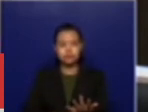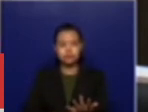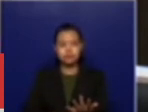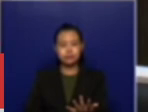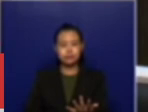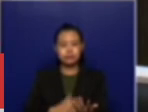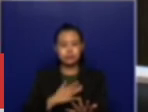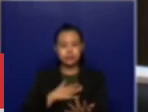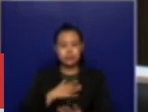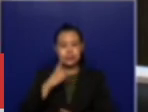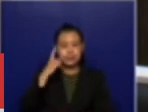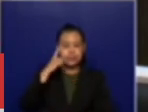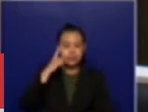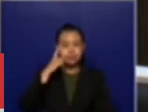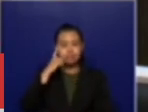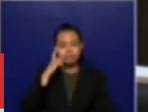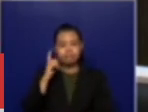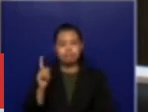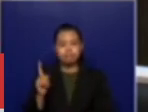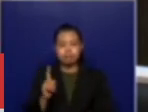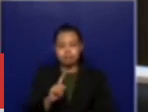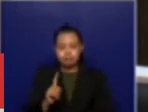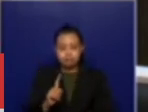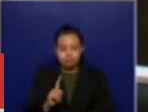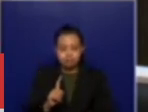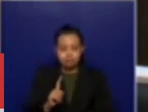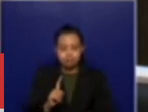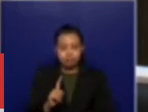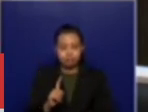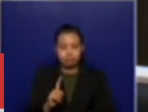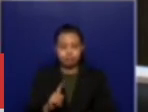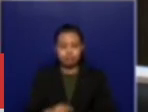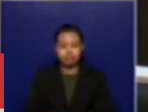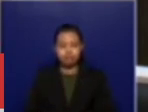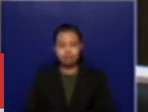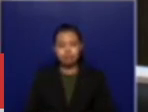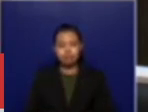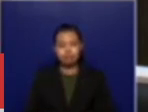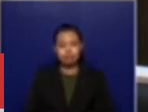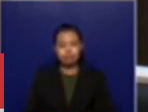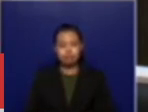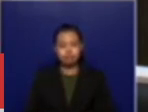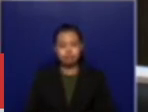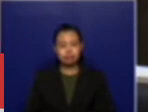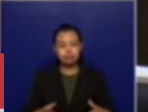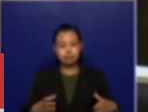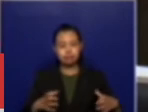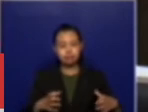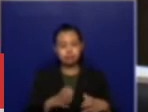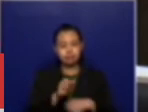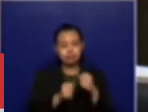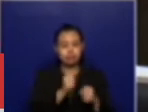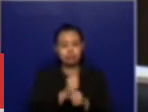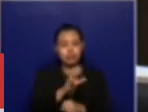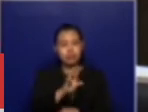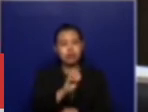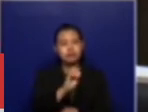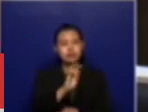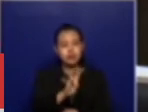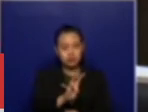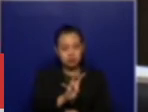ชื่อว่าเกิดจากการสืบทอดอำนาจครับของหัวหน้าคณะปฏิวัติในปี57ซึ่ง